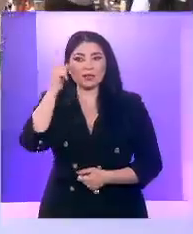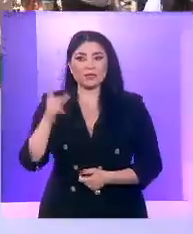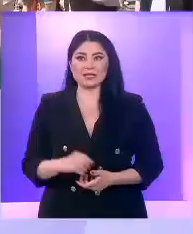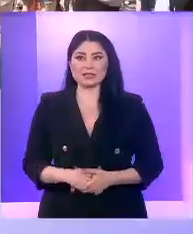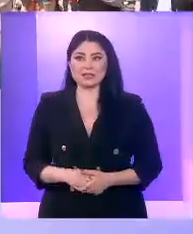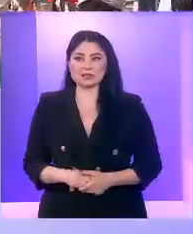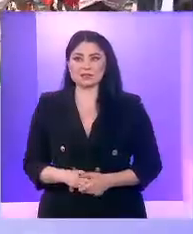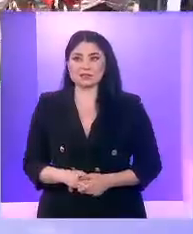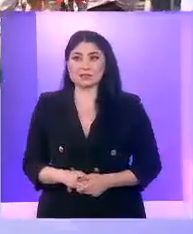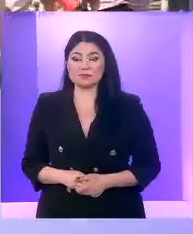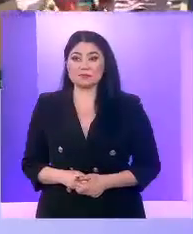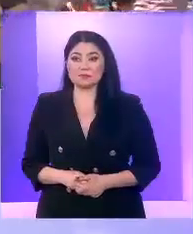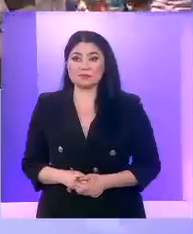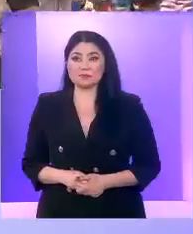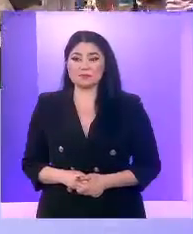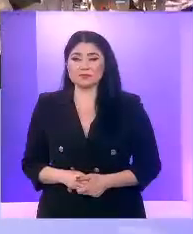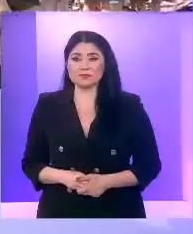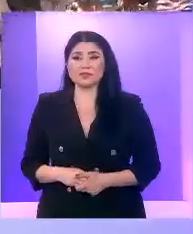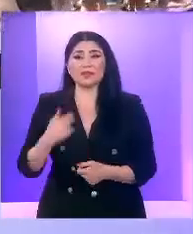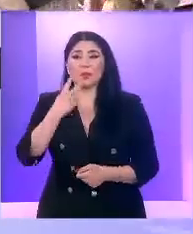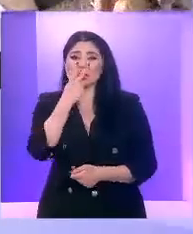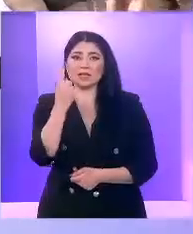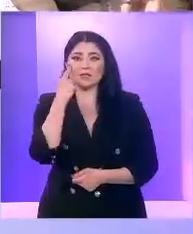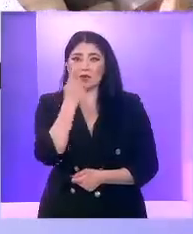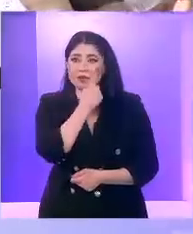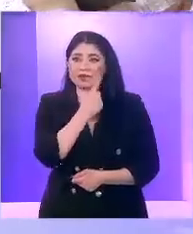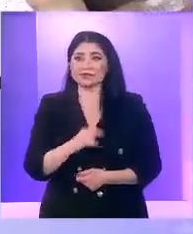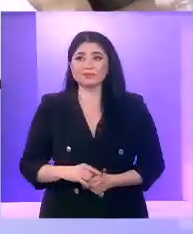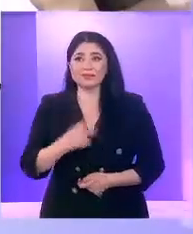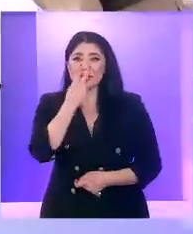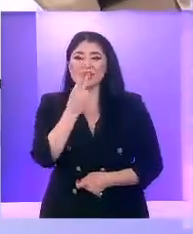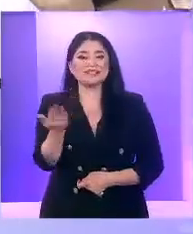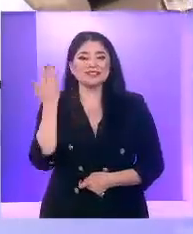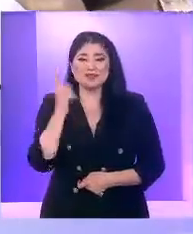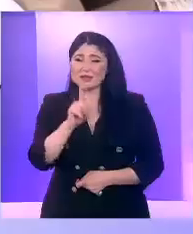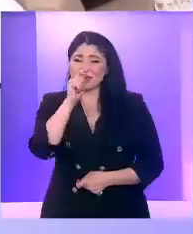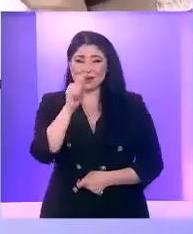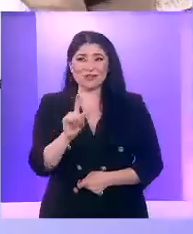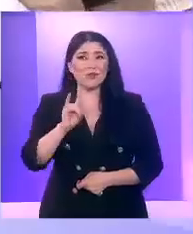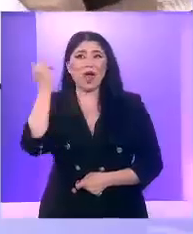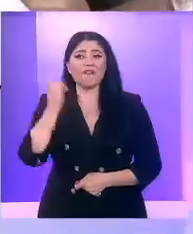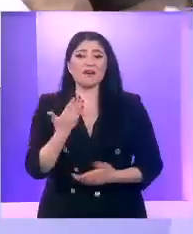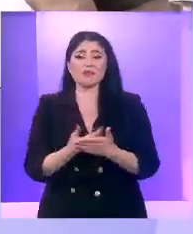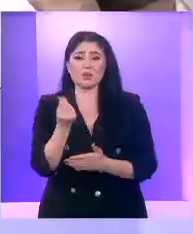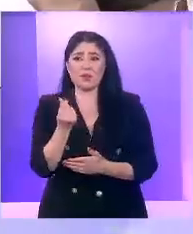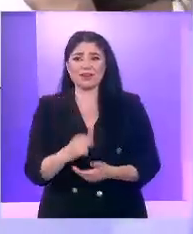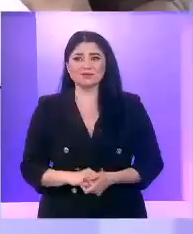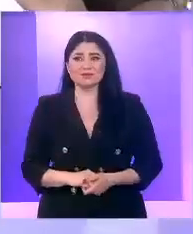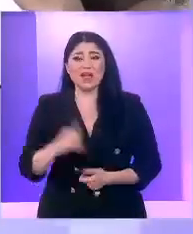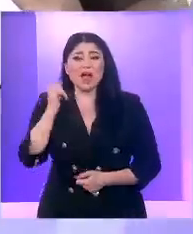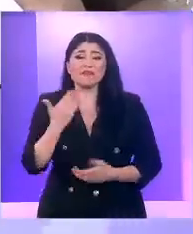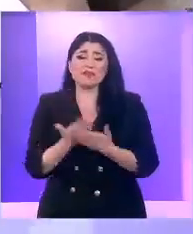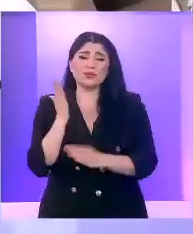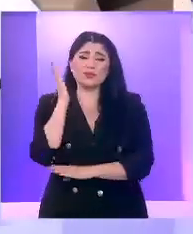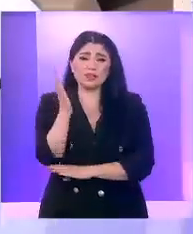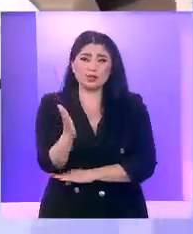O să-mi scot ochelarii ca să vedeți ochii. Uitați-vă în spatele meu, nu renunțăm. Nu am venit aici pentru bani, am venit pentru